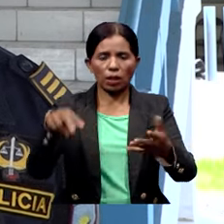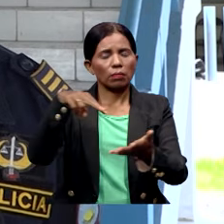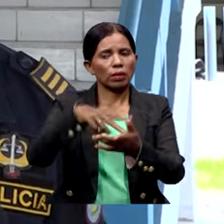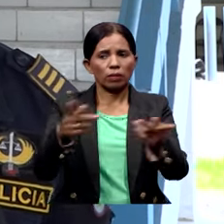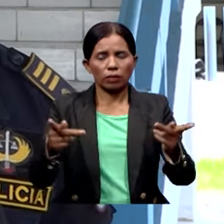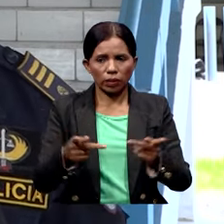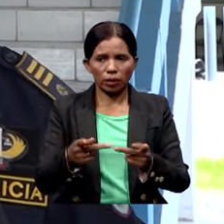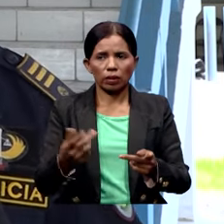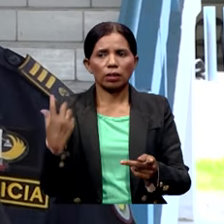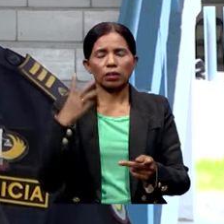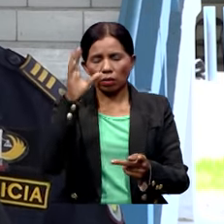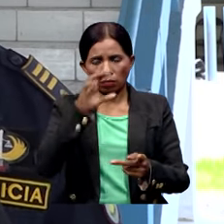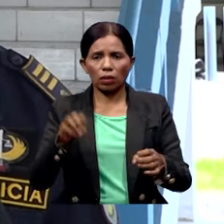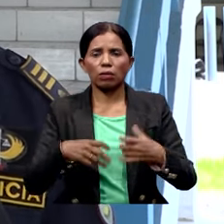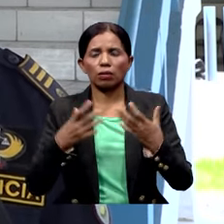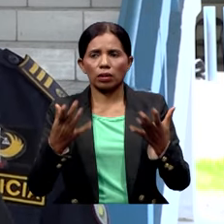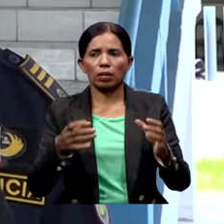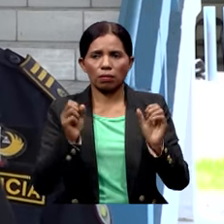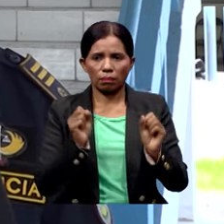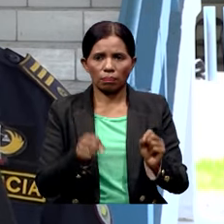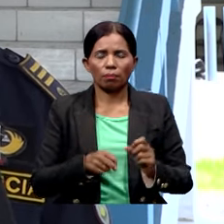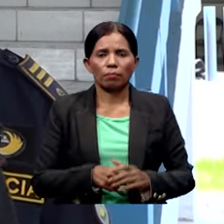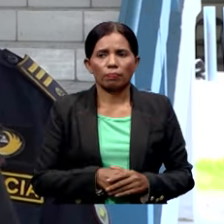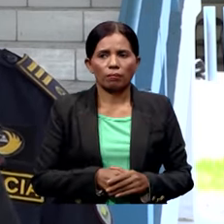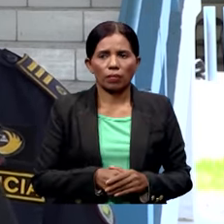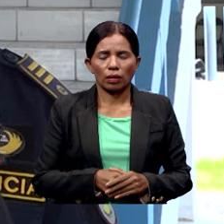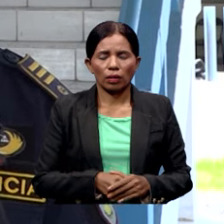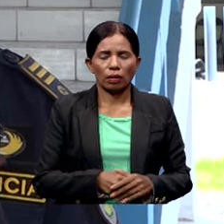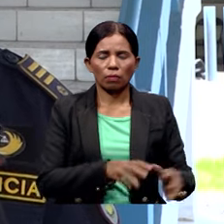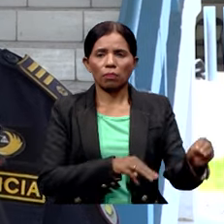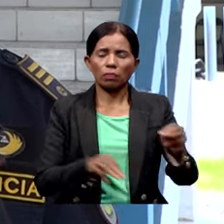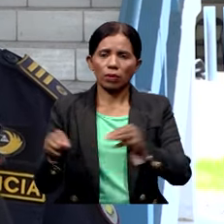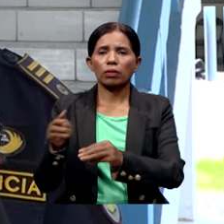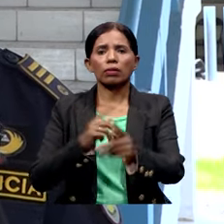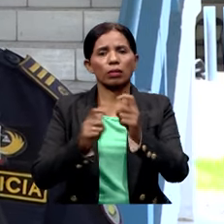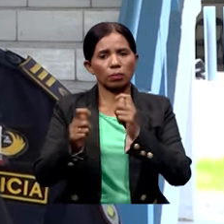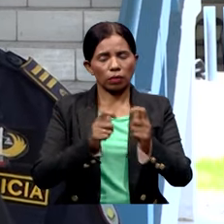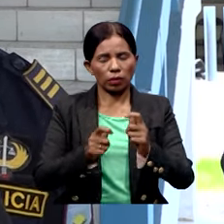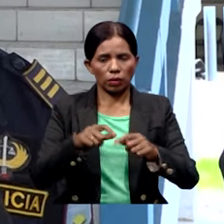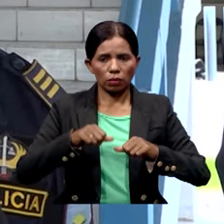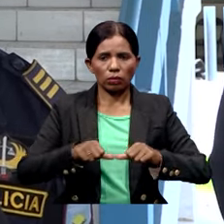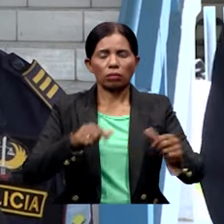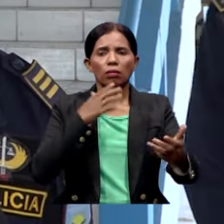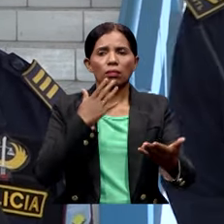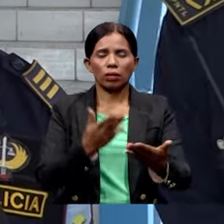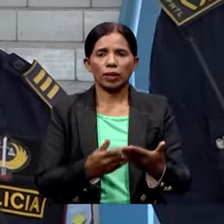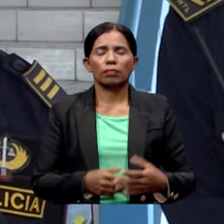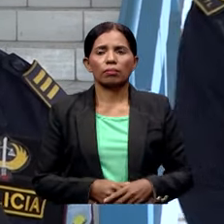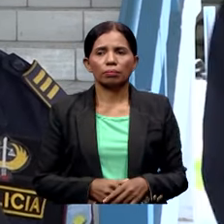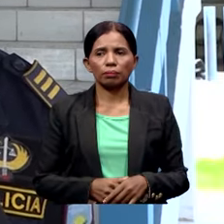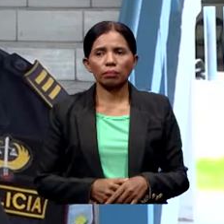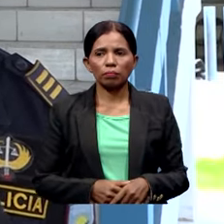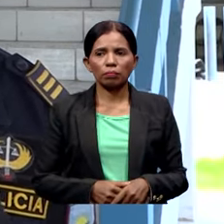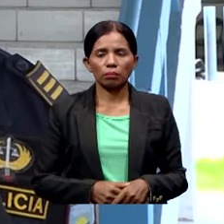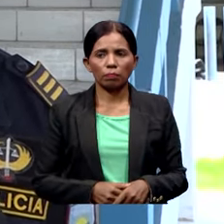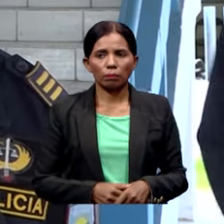sene mabe ita buka manusia para bele movimento transporte ne lao normal mabe ida nebe